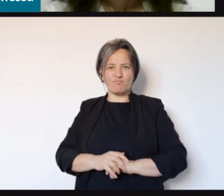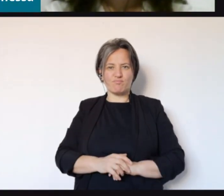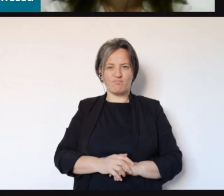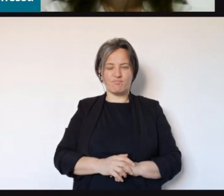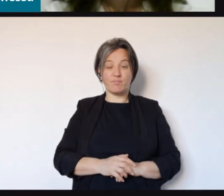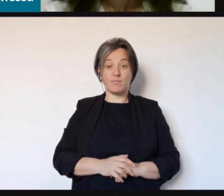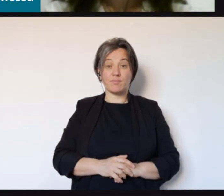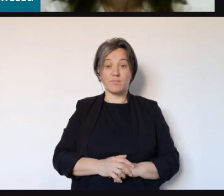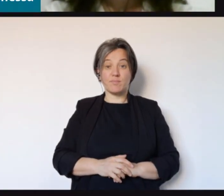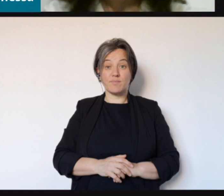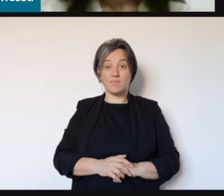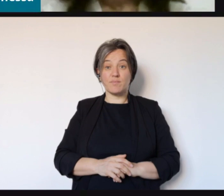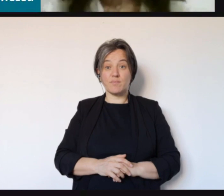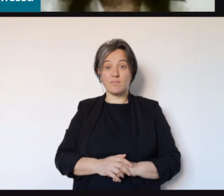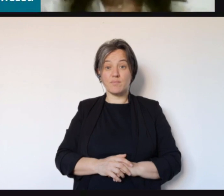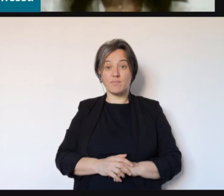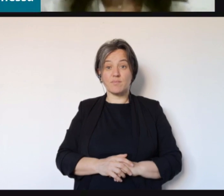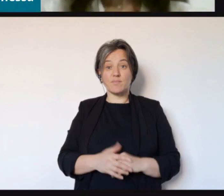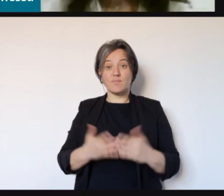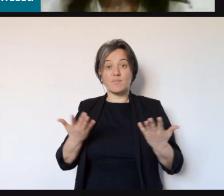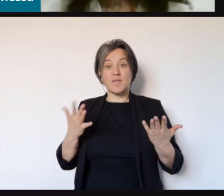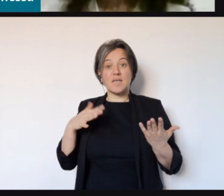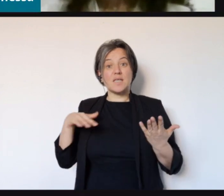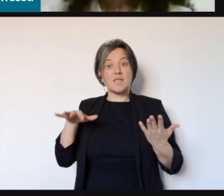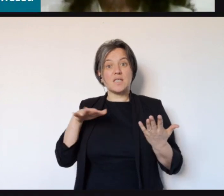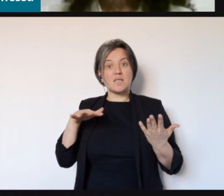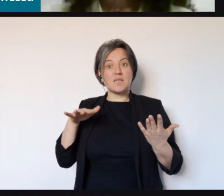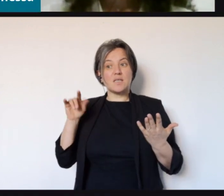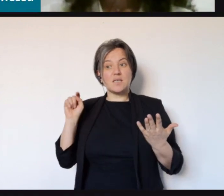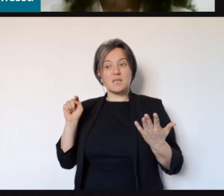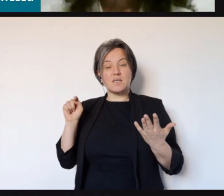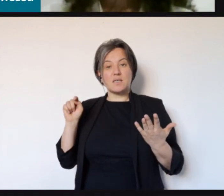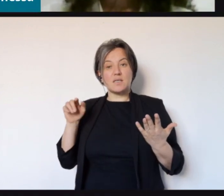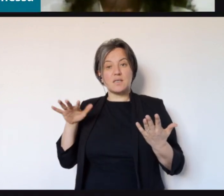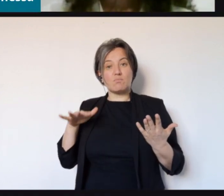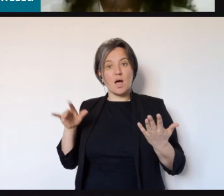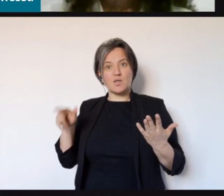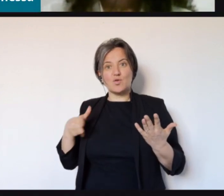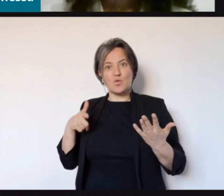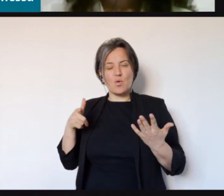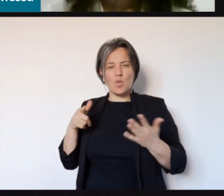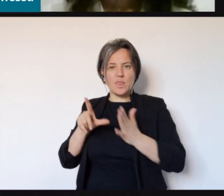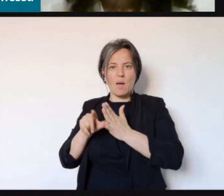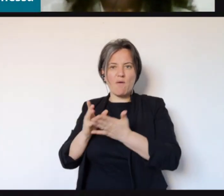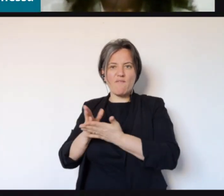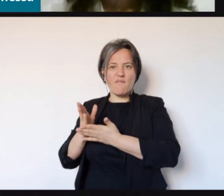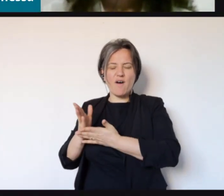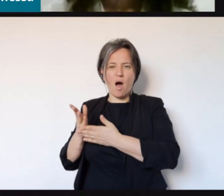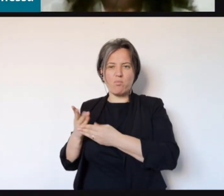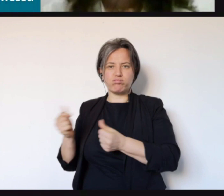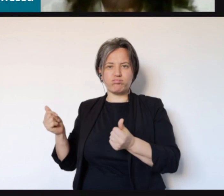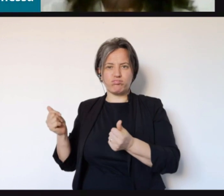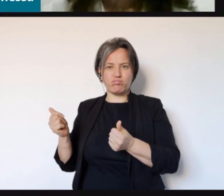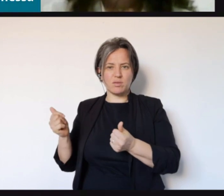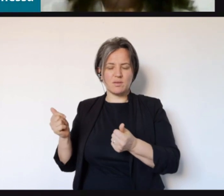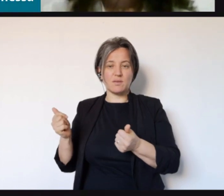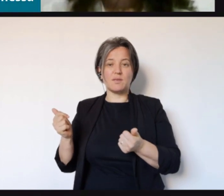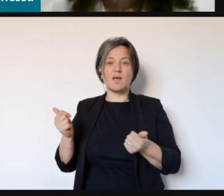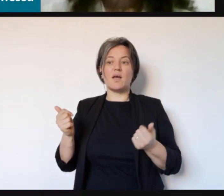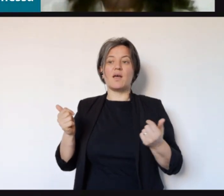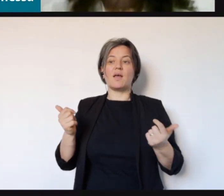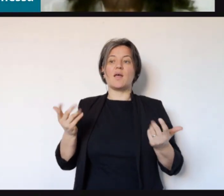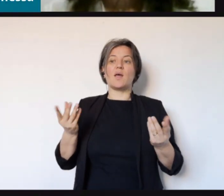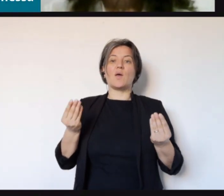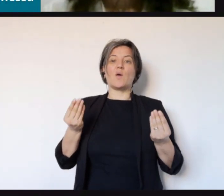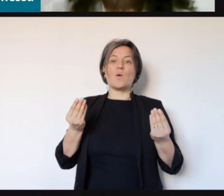un aspetto di pudore che in fondo un po' abbiamo perso nel tempo. E invece in